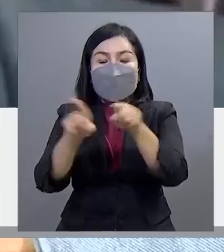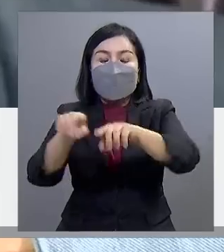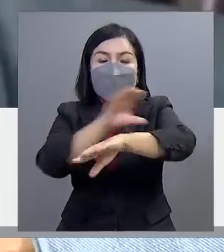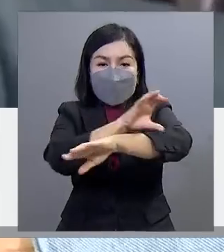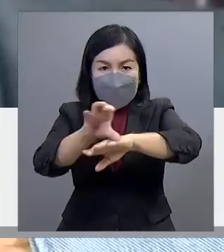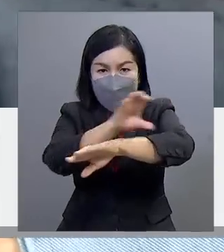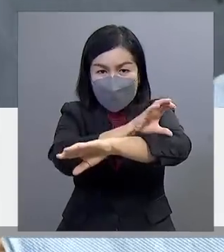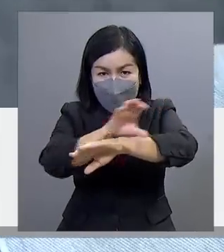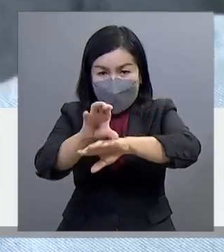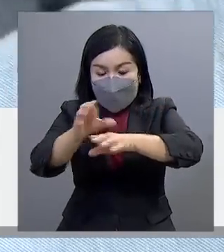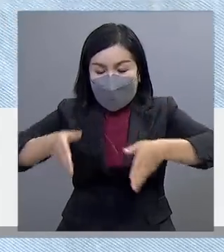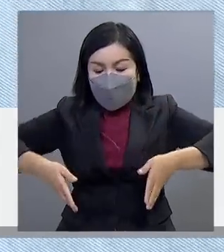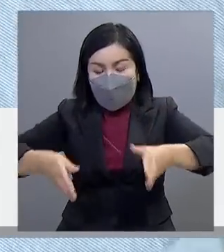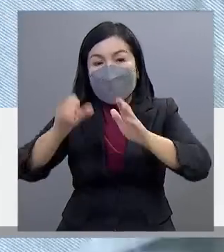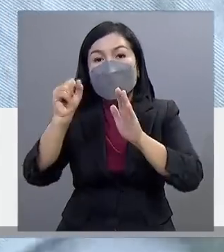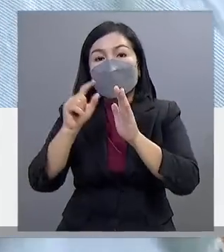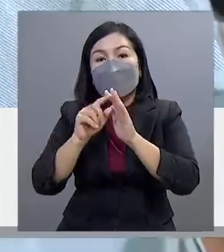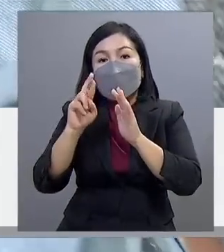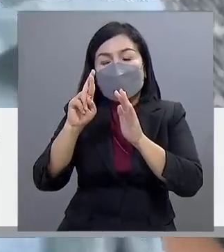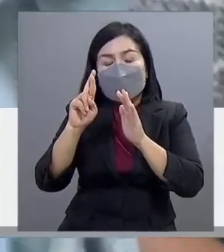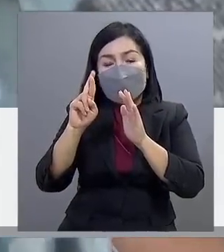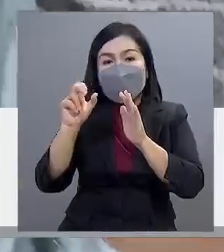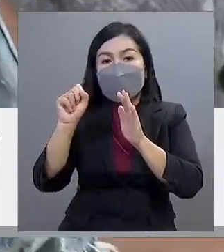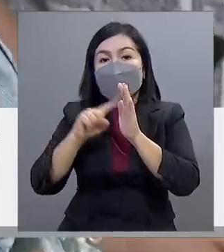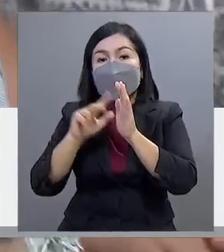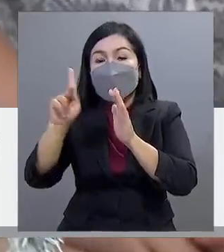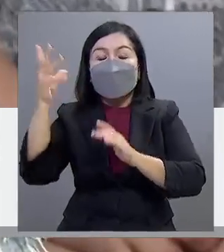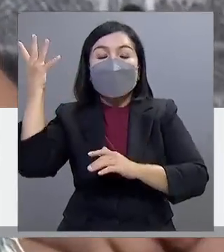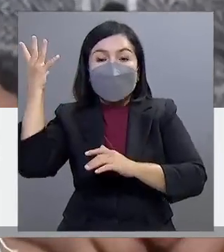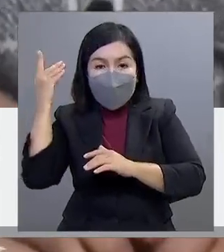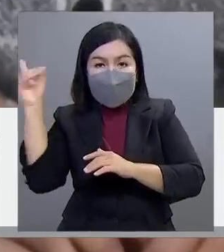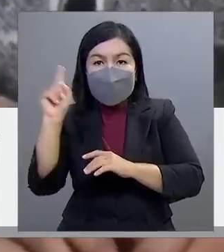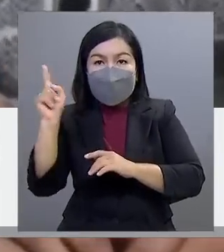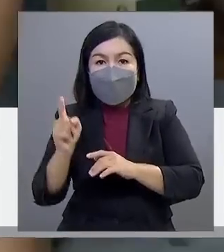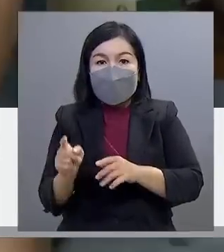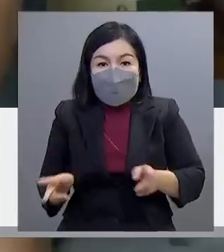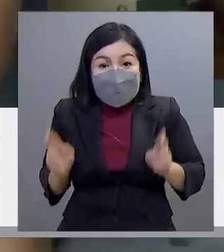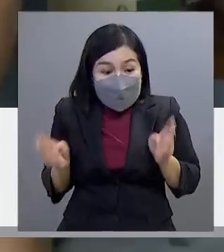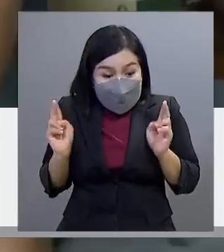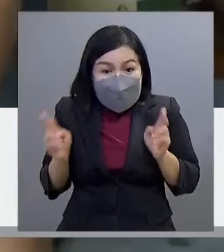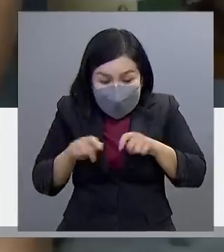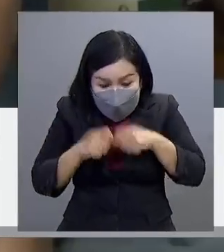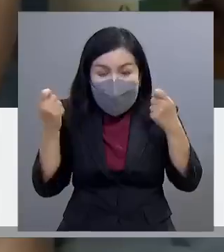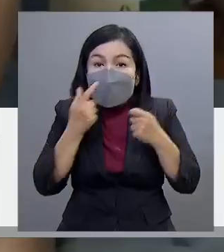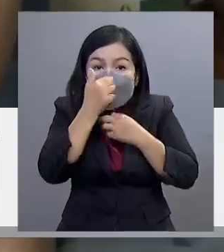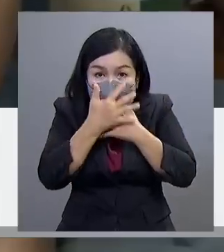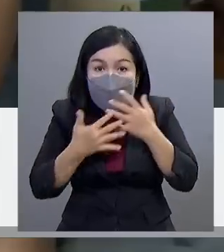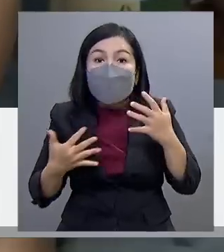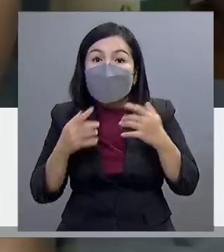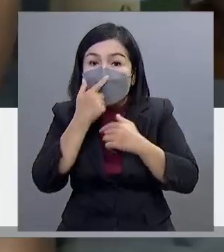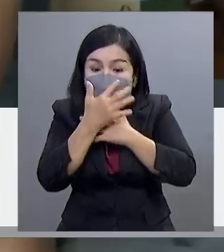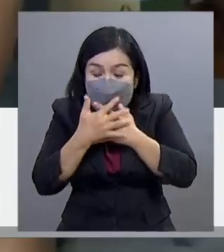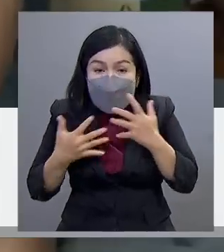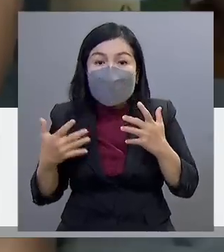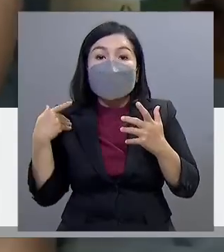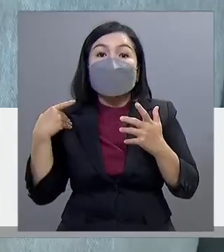BTS สุรศักดิ์จำนวนมากเมื่อวานค่ะสภาพกางเกงยีนที่ฉีกขาดมีรอยเลือดนะคะเป็นร่องรอยของท